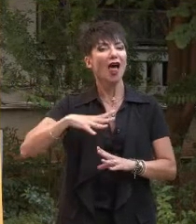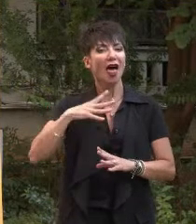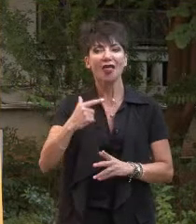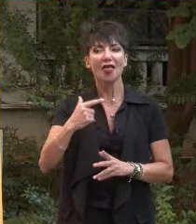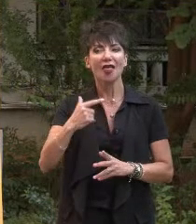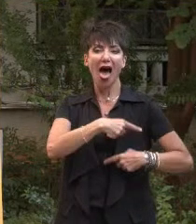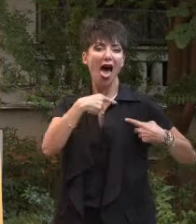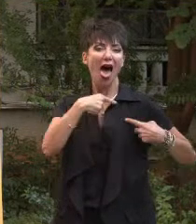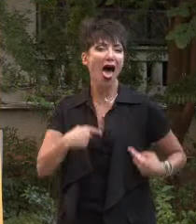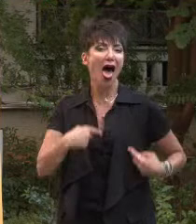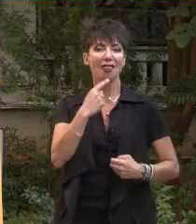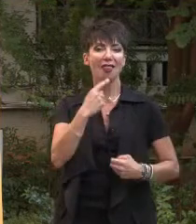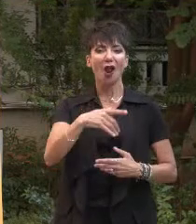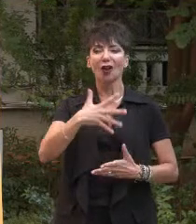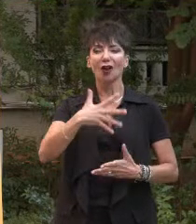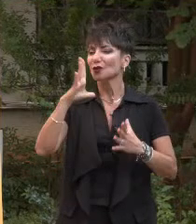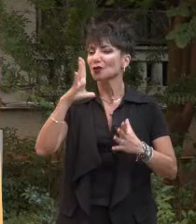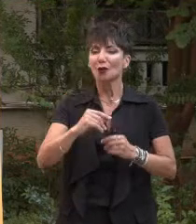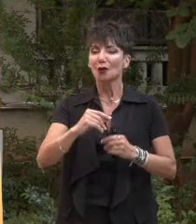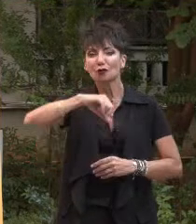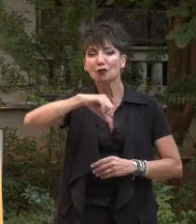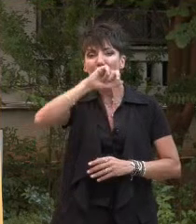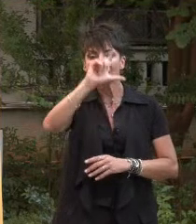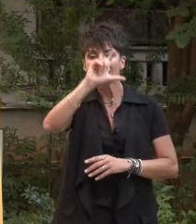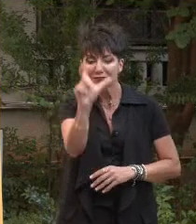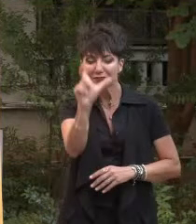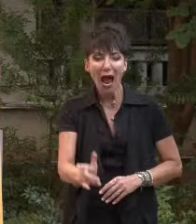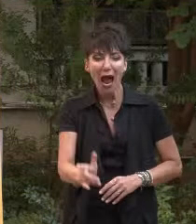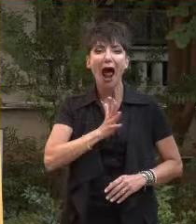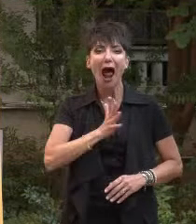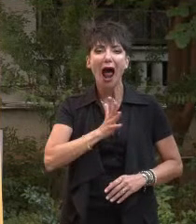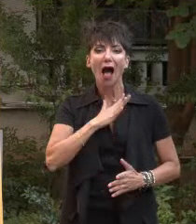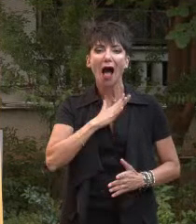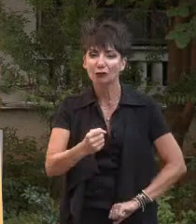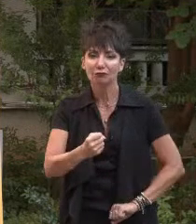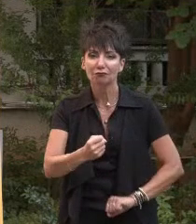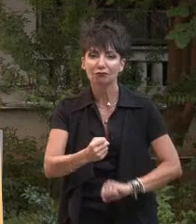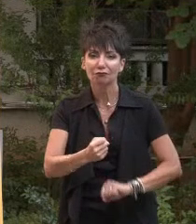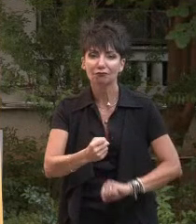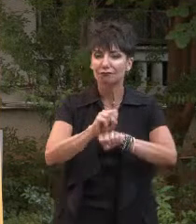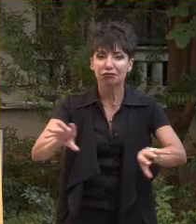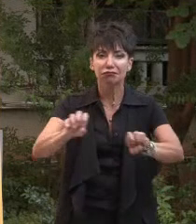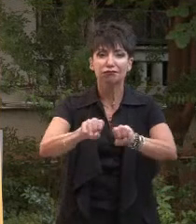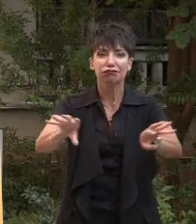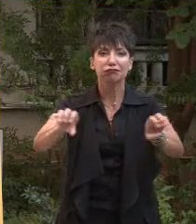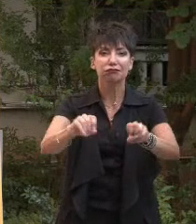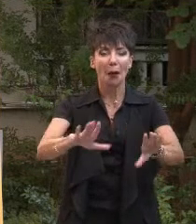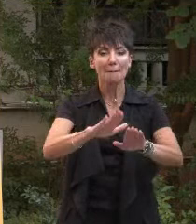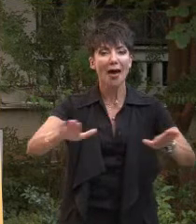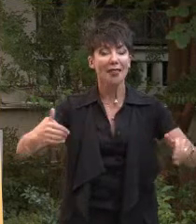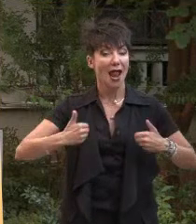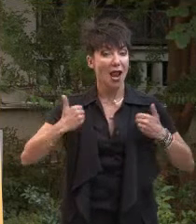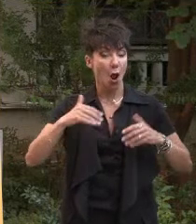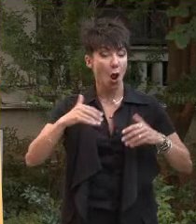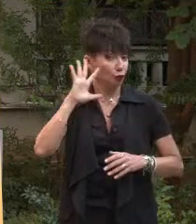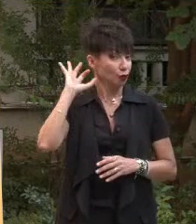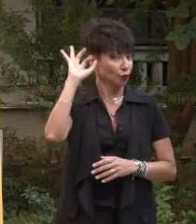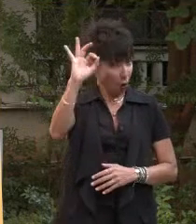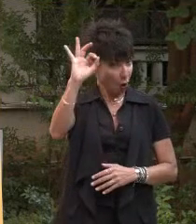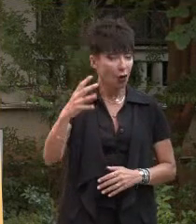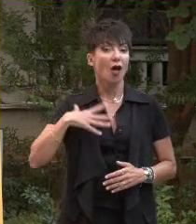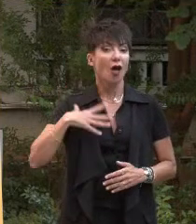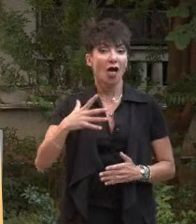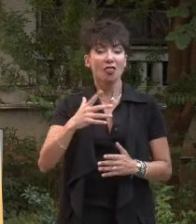και του εθελοντισμού σε παιδιά και νέους. Η σκοπή της νεότητας είναι η προστασία της υγείας και της ζωής, η